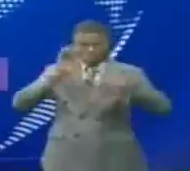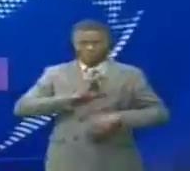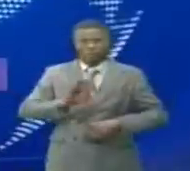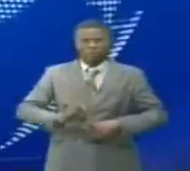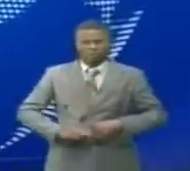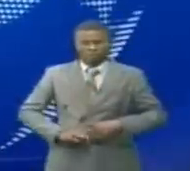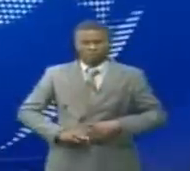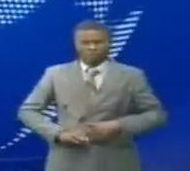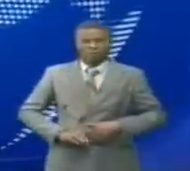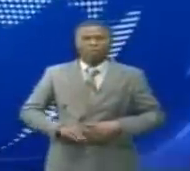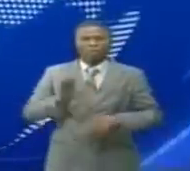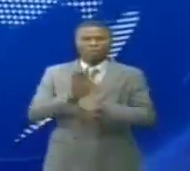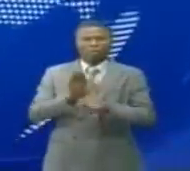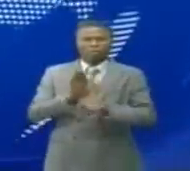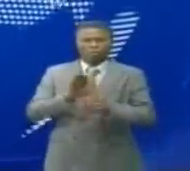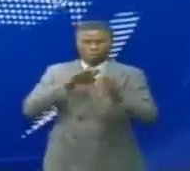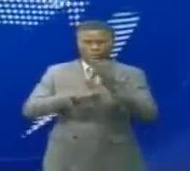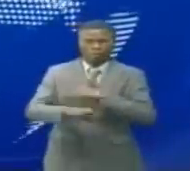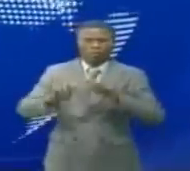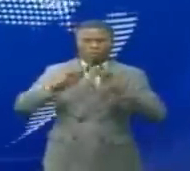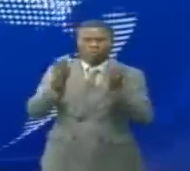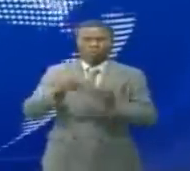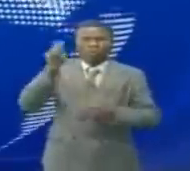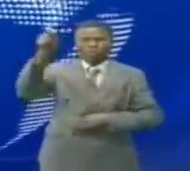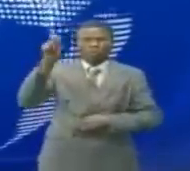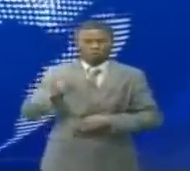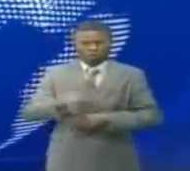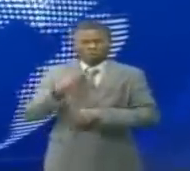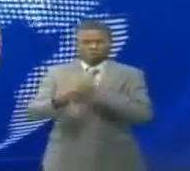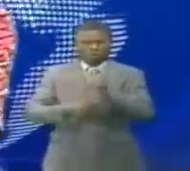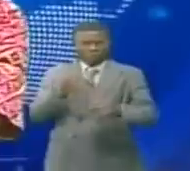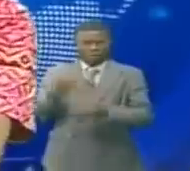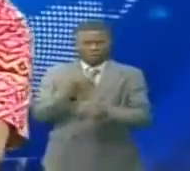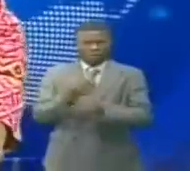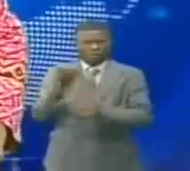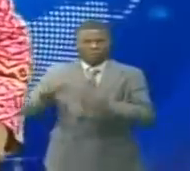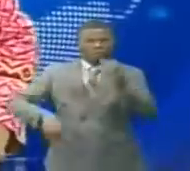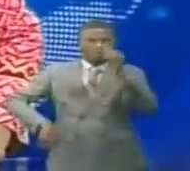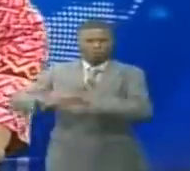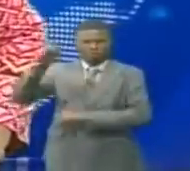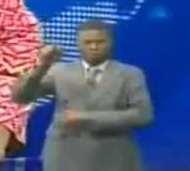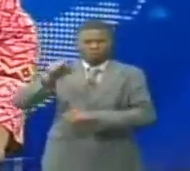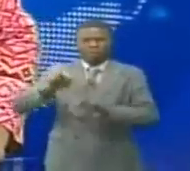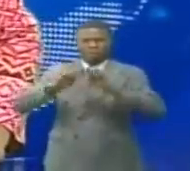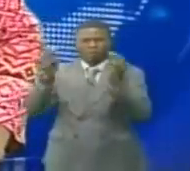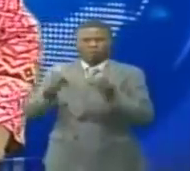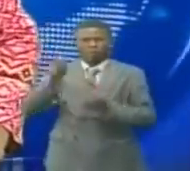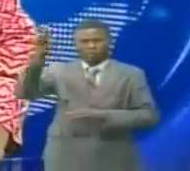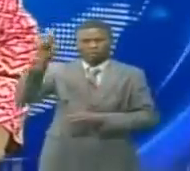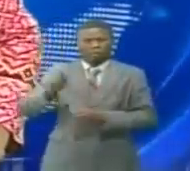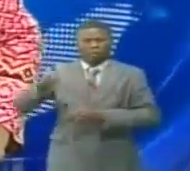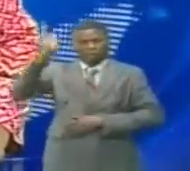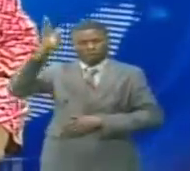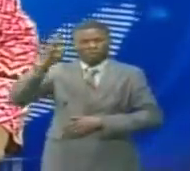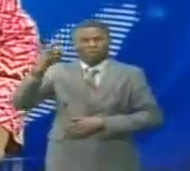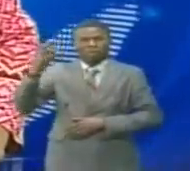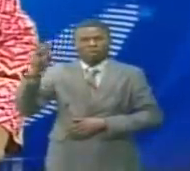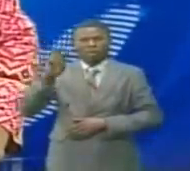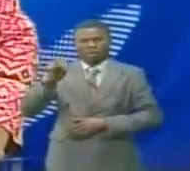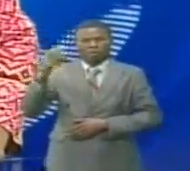s'enrôler massivement au sein de l'armée nationale pour combattre le M23 soutenu par le Rwanda.